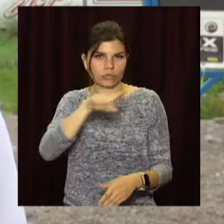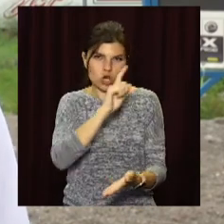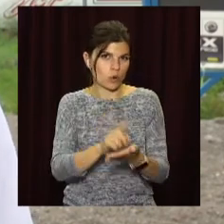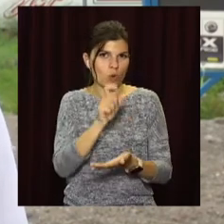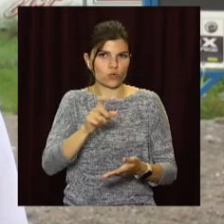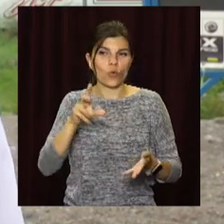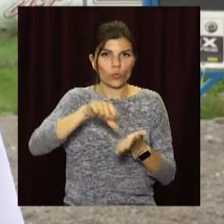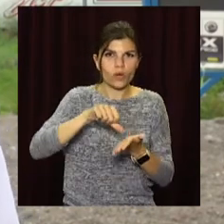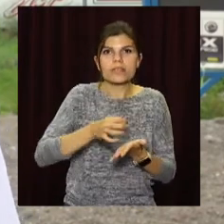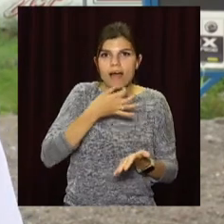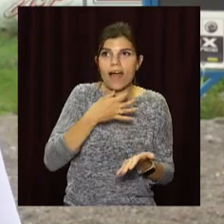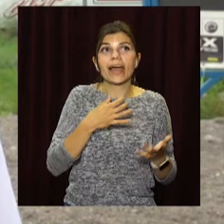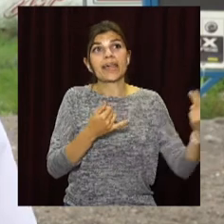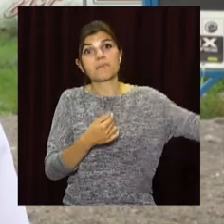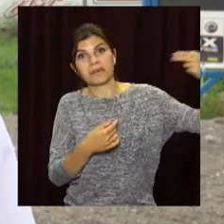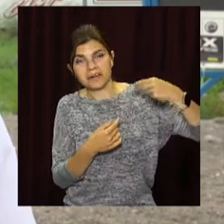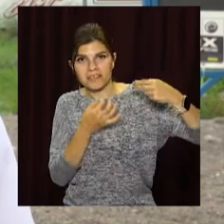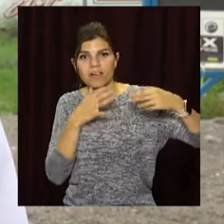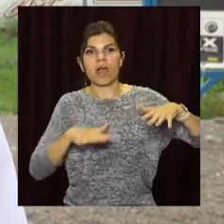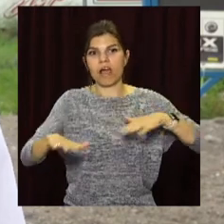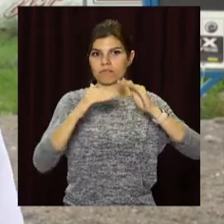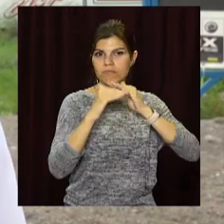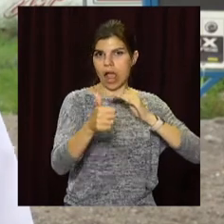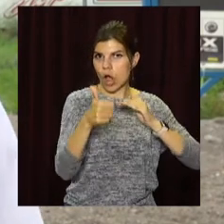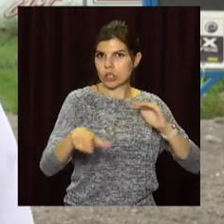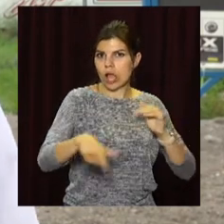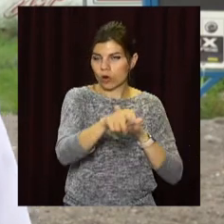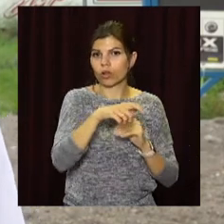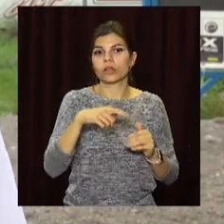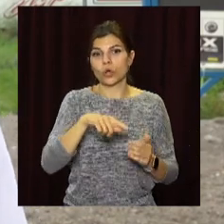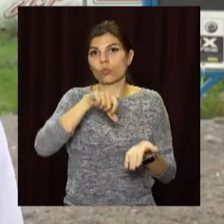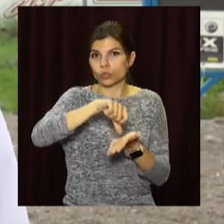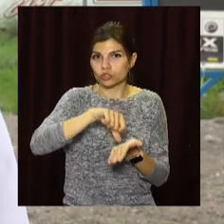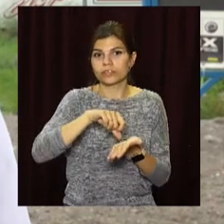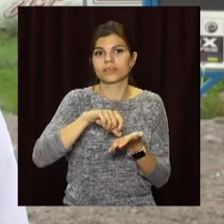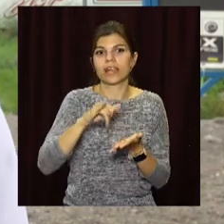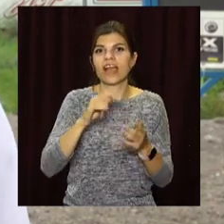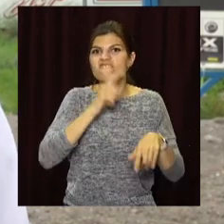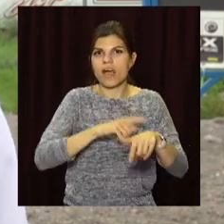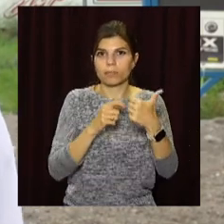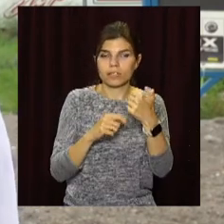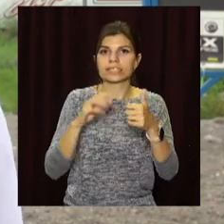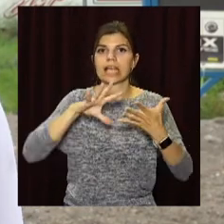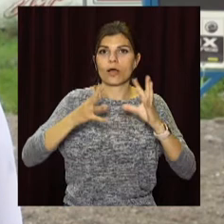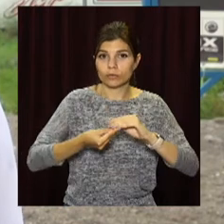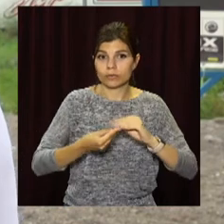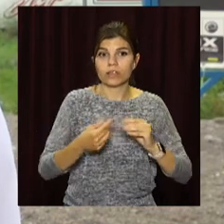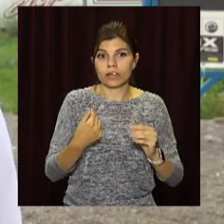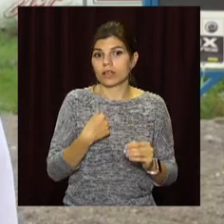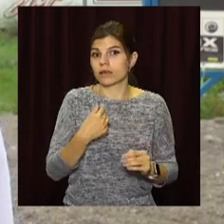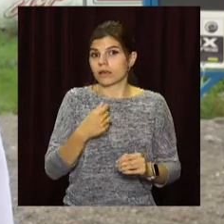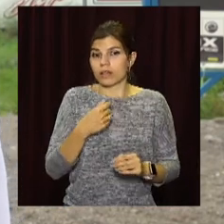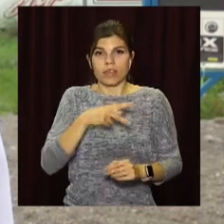понравилось в нашому місті прекрасний картодром, де сьогодні вони поучаствовали, засекли своє час, результати. Пройшло